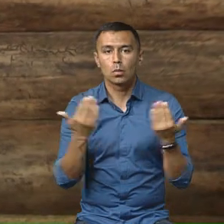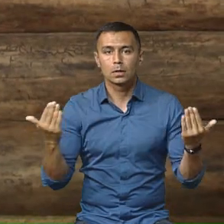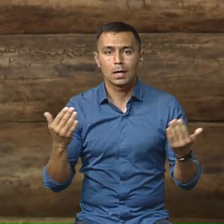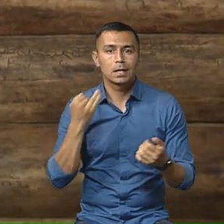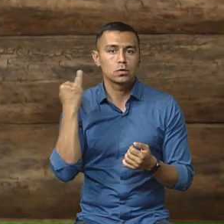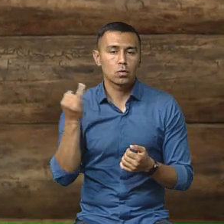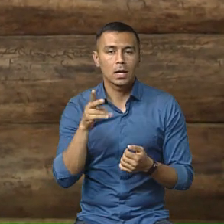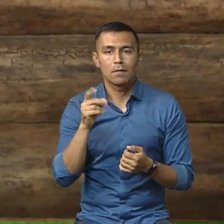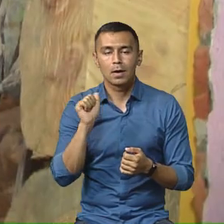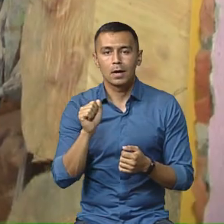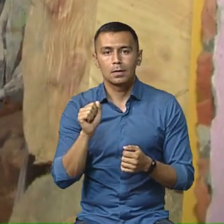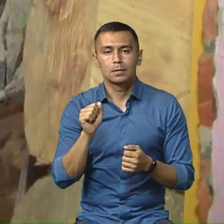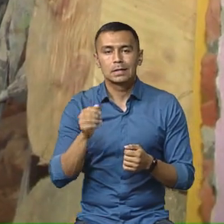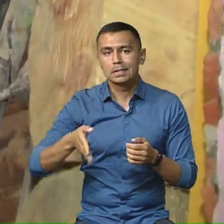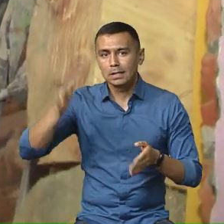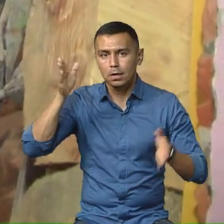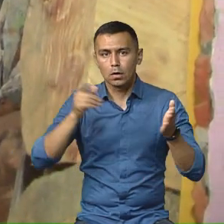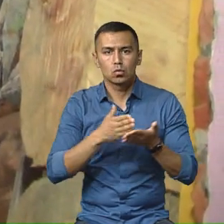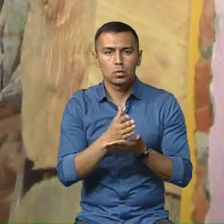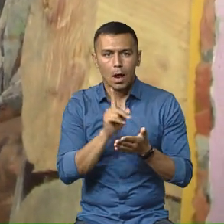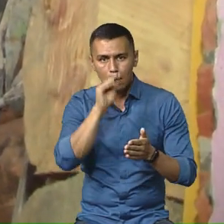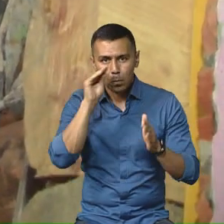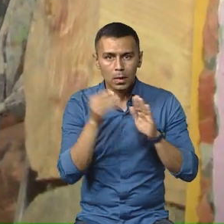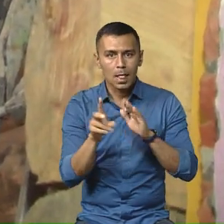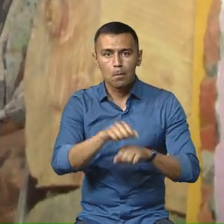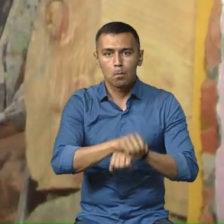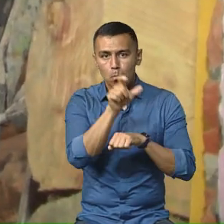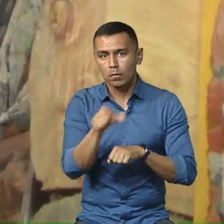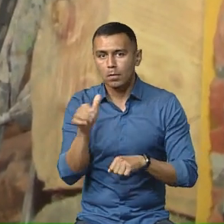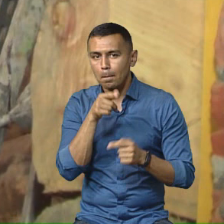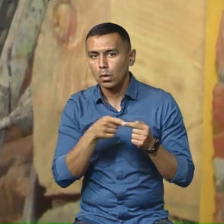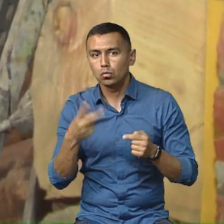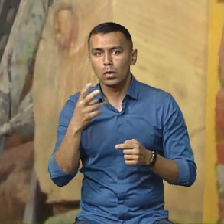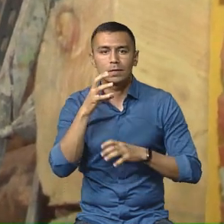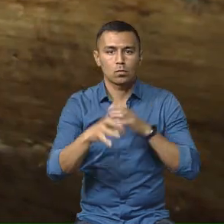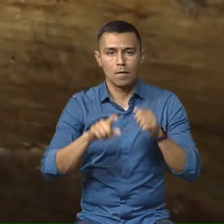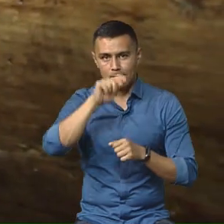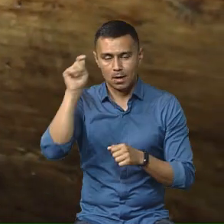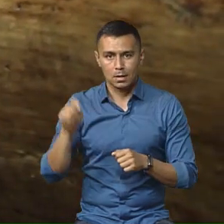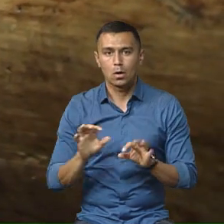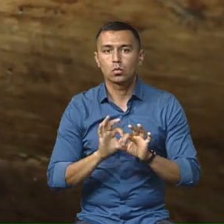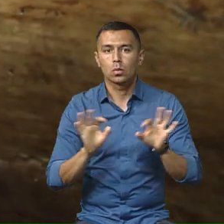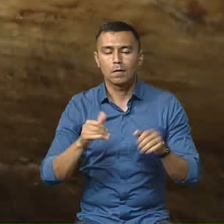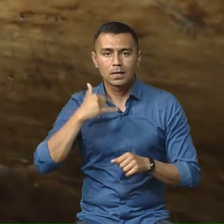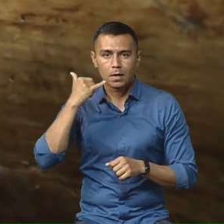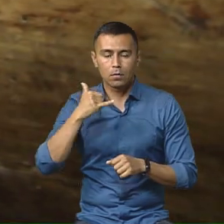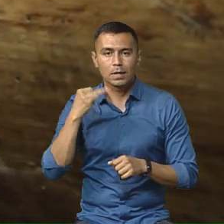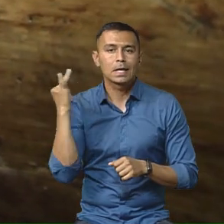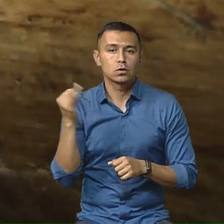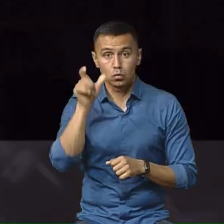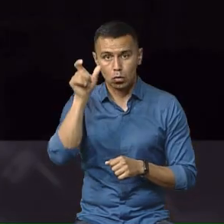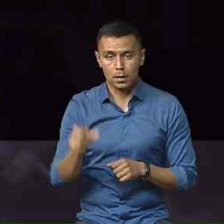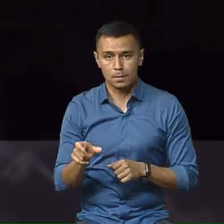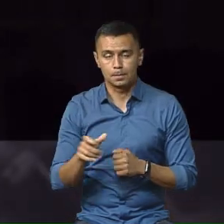історія Криївки-Стінки. Вона служила укриттям для повстанців в період Другої світової війни, розповів телефоном історик